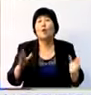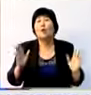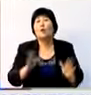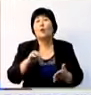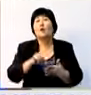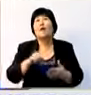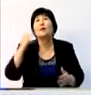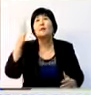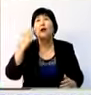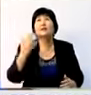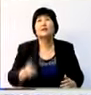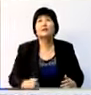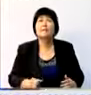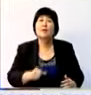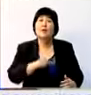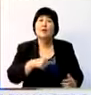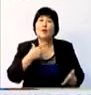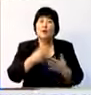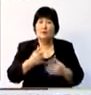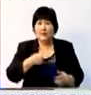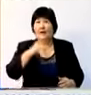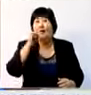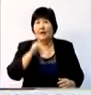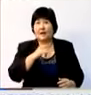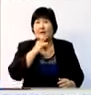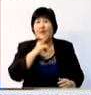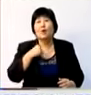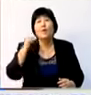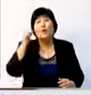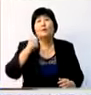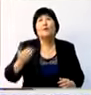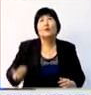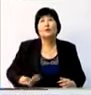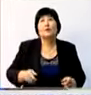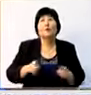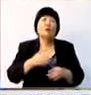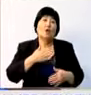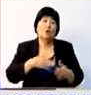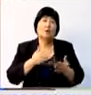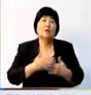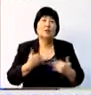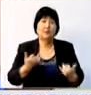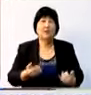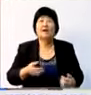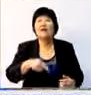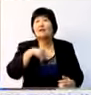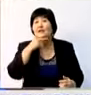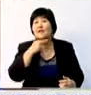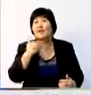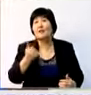мақсат енді өзімнің ұлтым қазақ. Енді Өзбекстанда тұрсақ та Құдайға шүкір, міне жылы